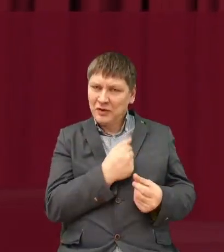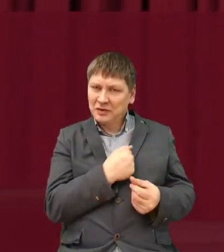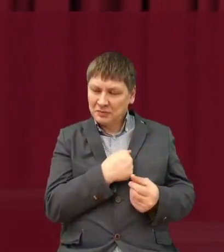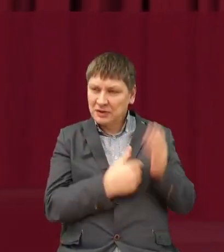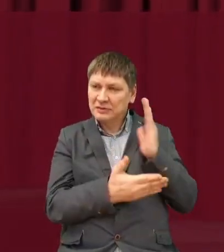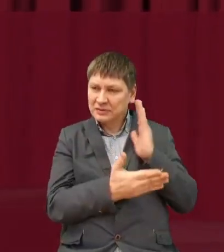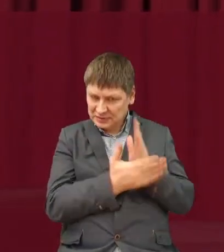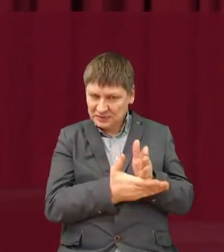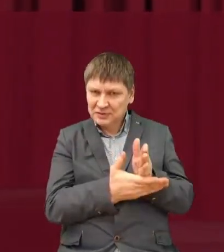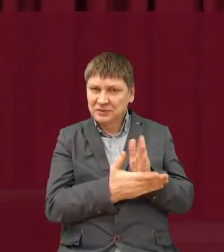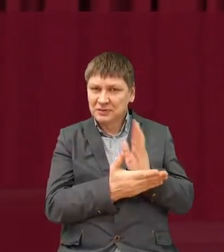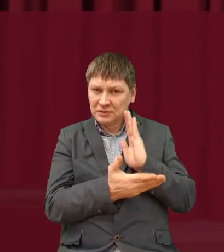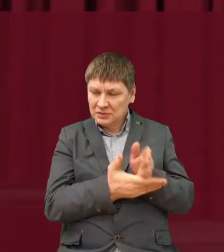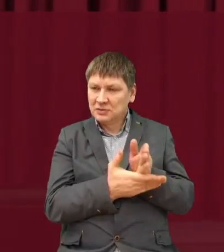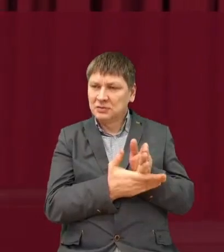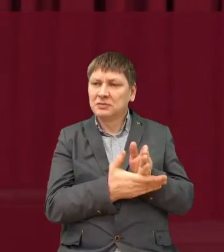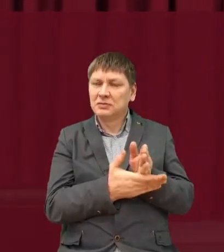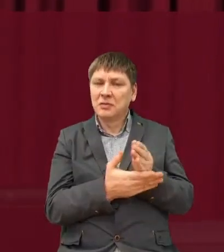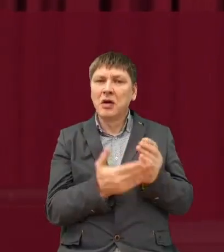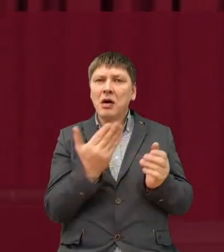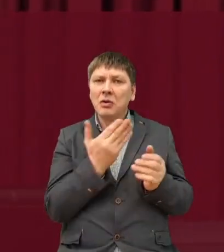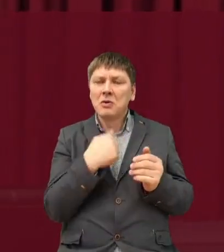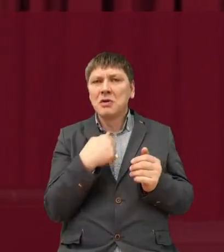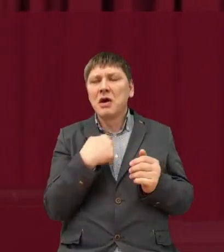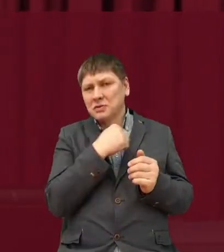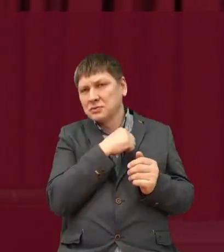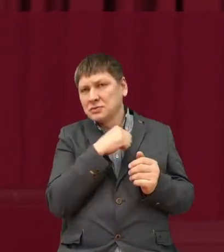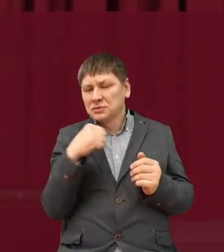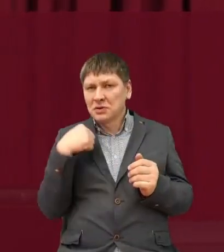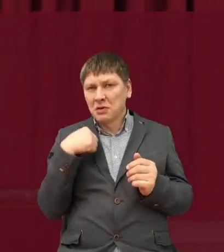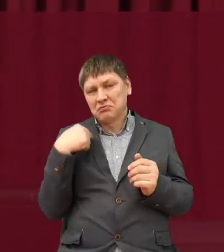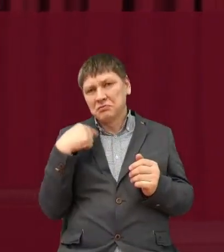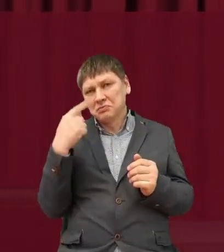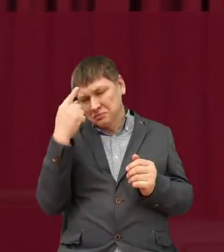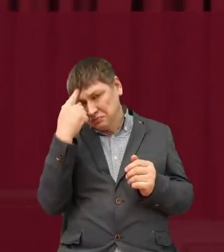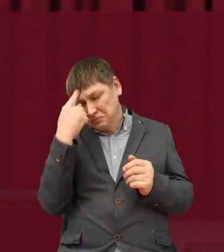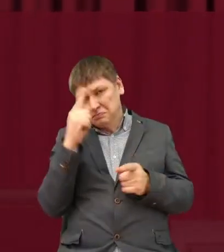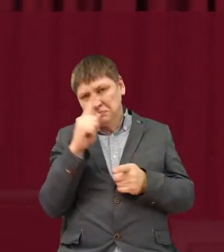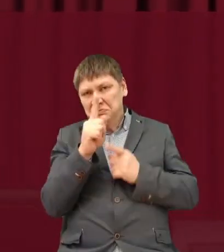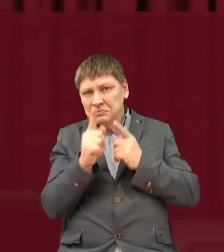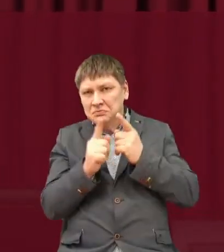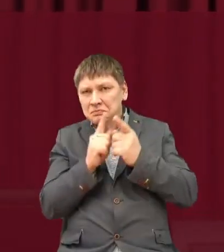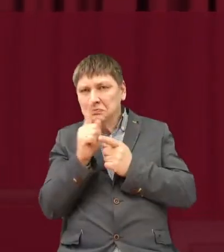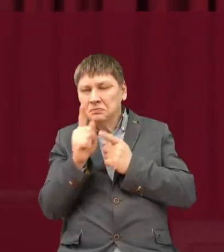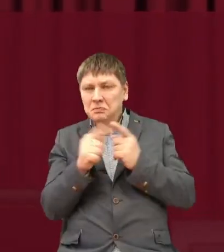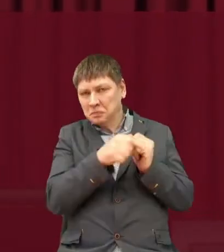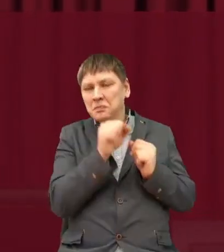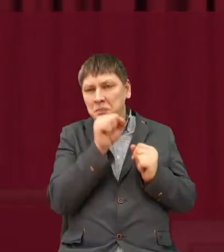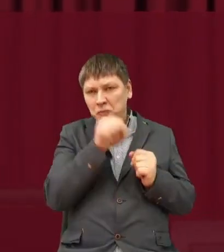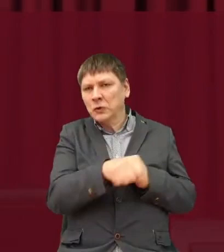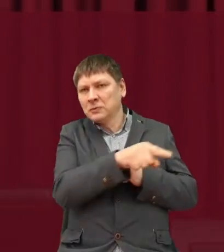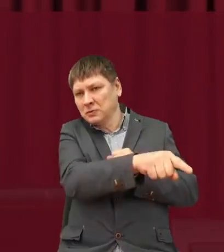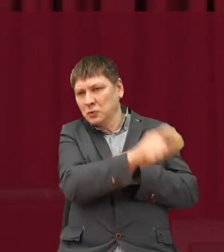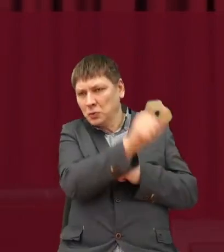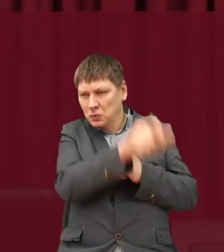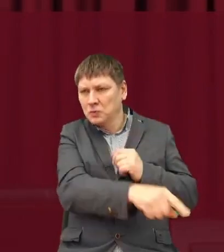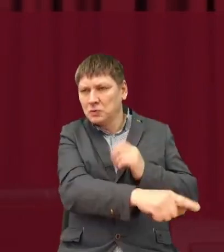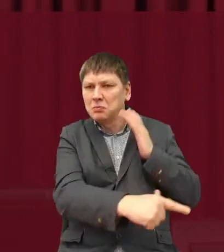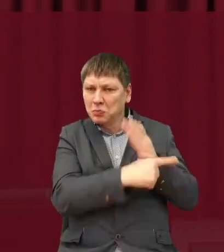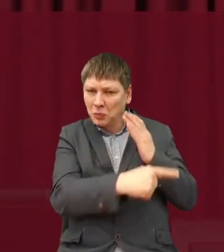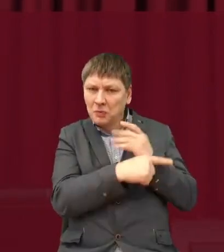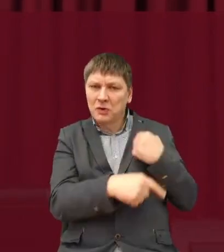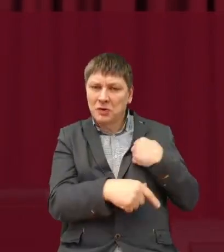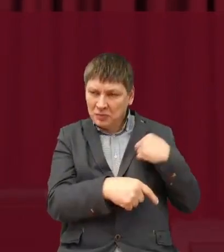которая помогли сформироваться моему мировоззрению моему пониманию моим каким-то добрым привычкам